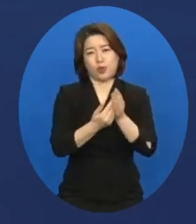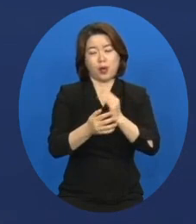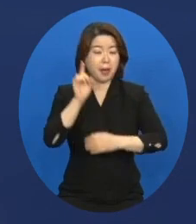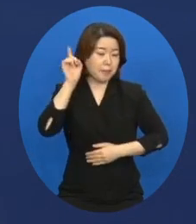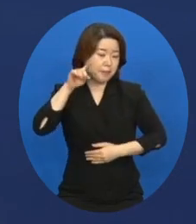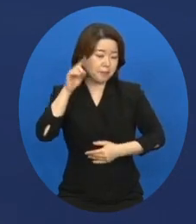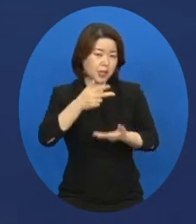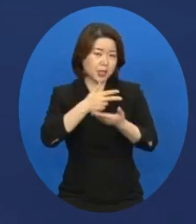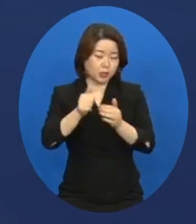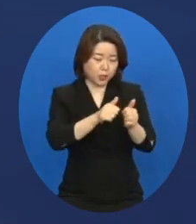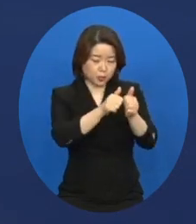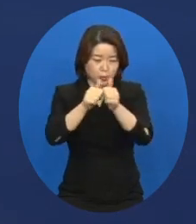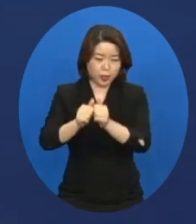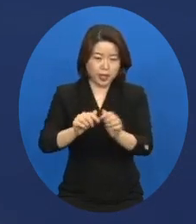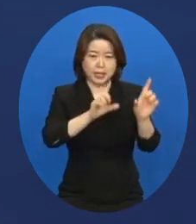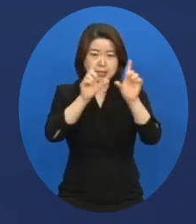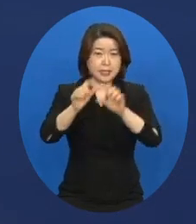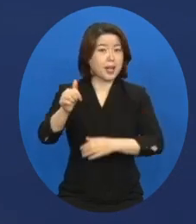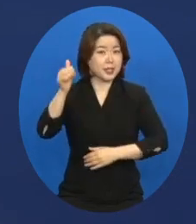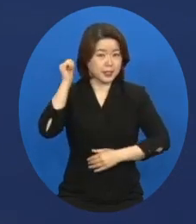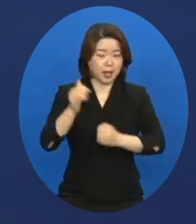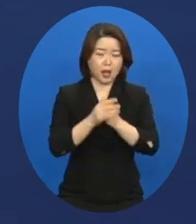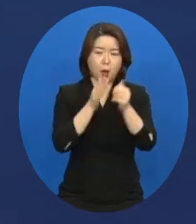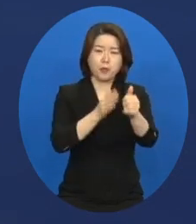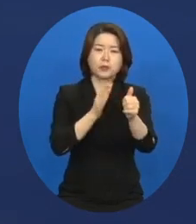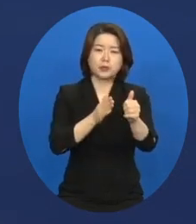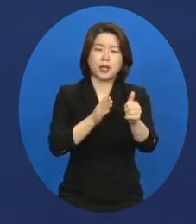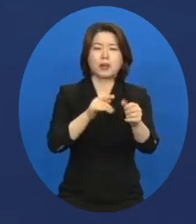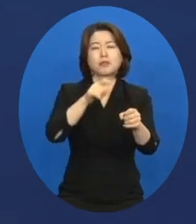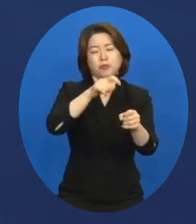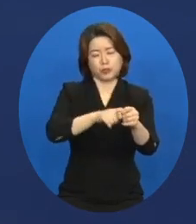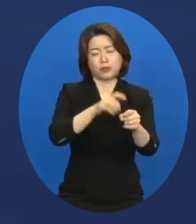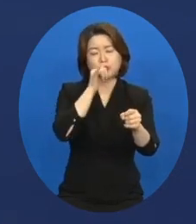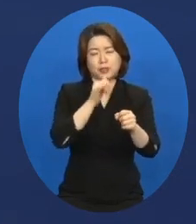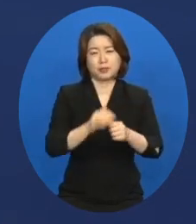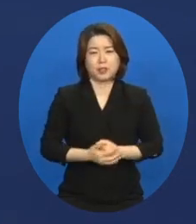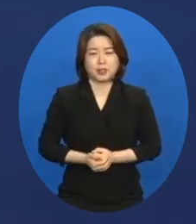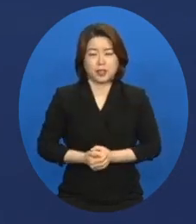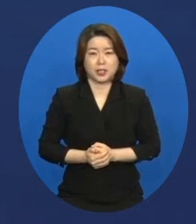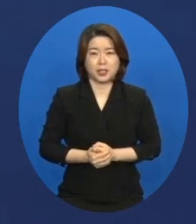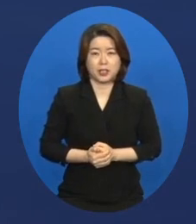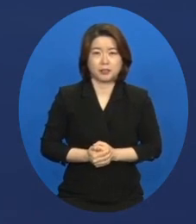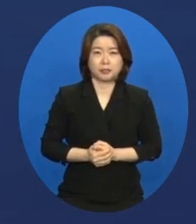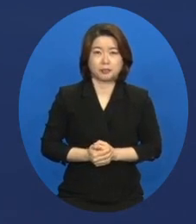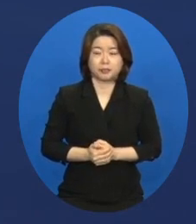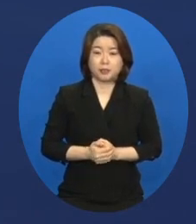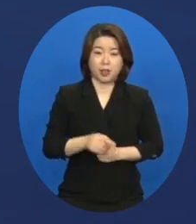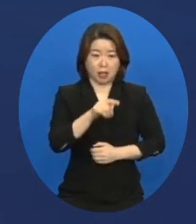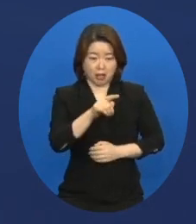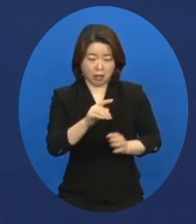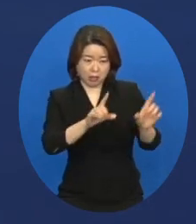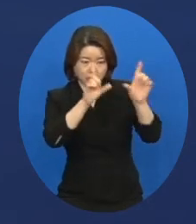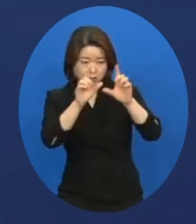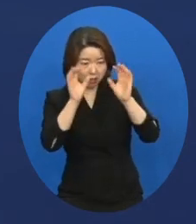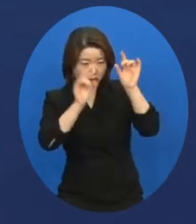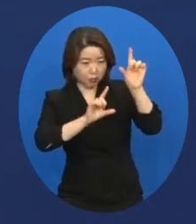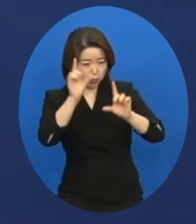주님과 동행하는 삶을 살자고 그렇게 권해드리는 이유입니다. 그가 지금 사는 모습을